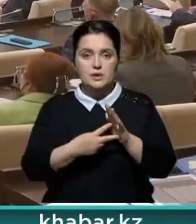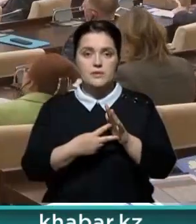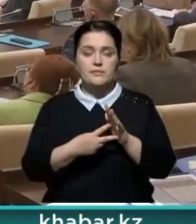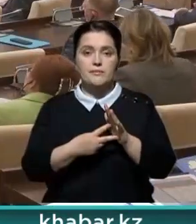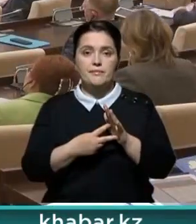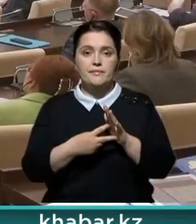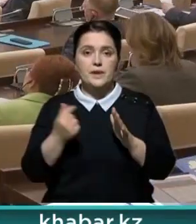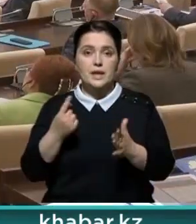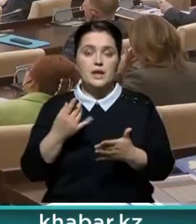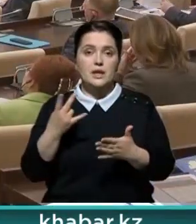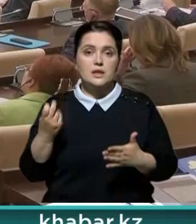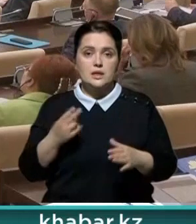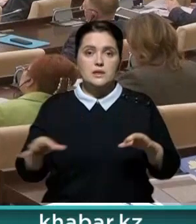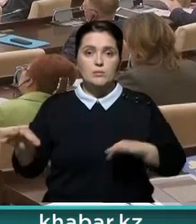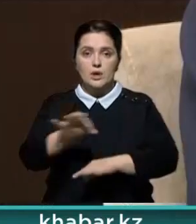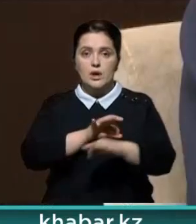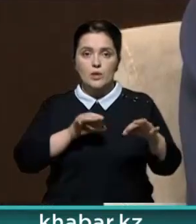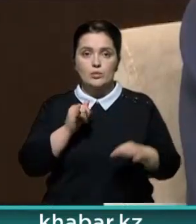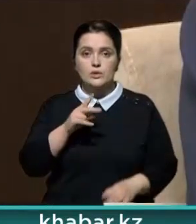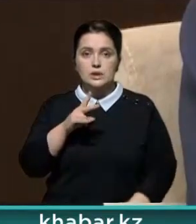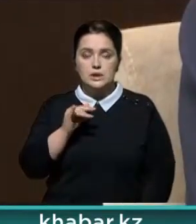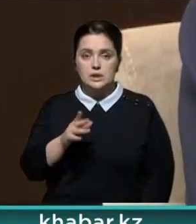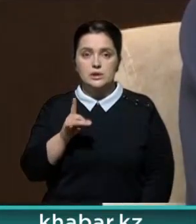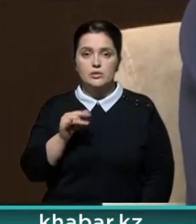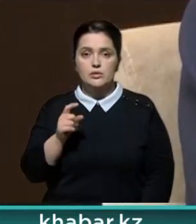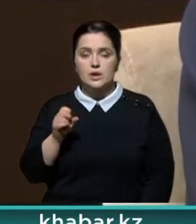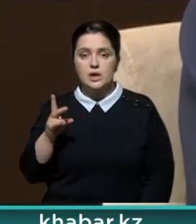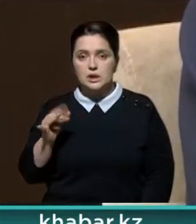планирования один из примеров нацпроект рухани